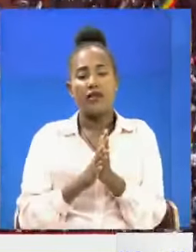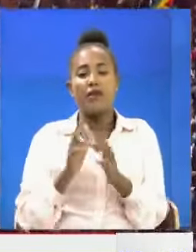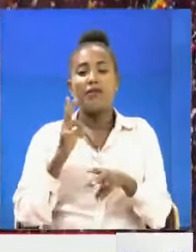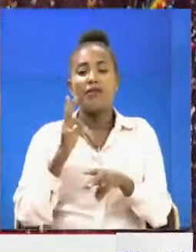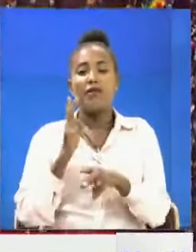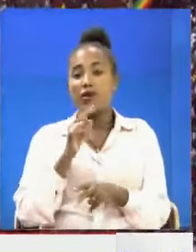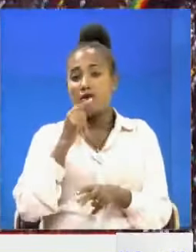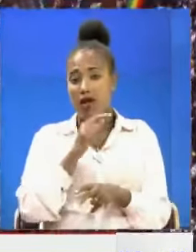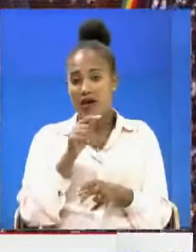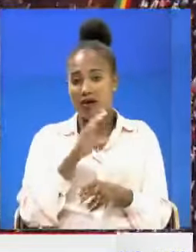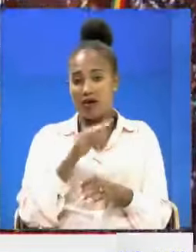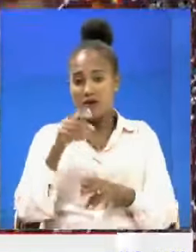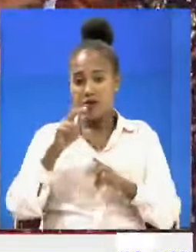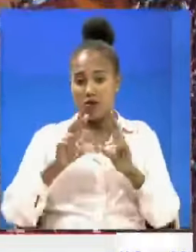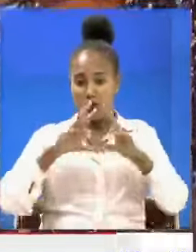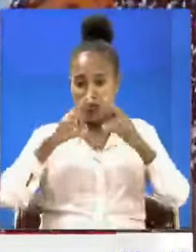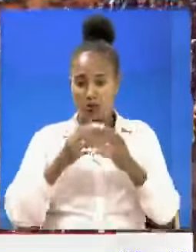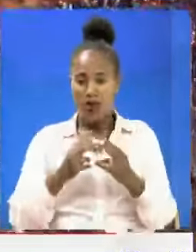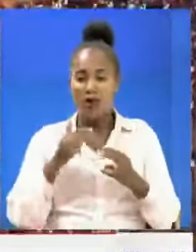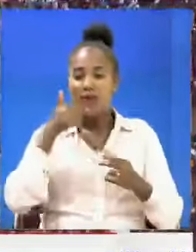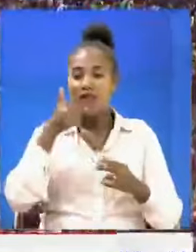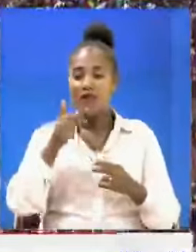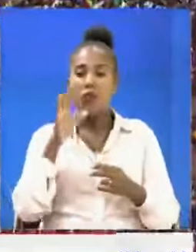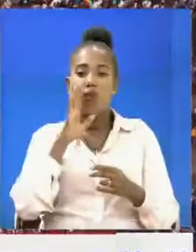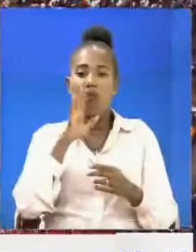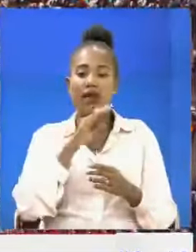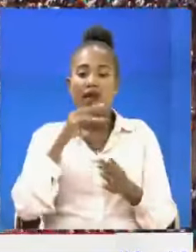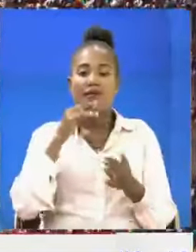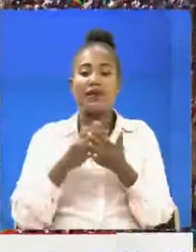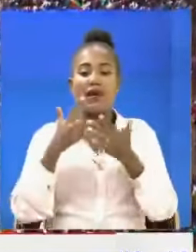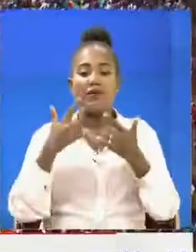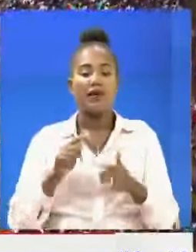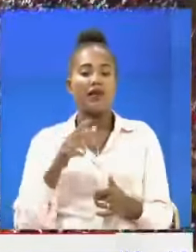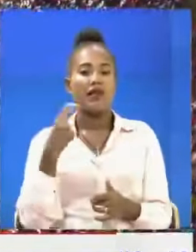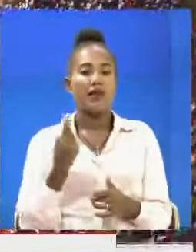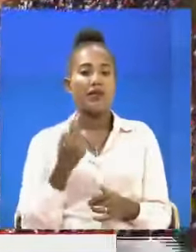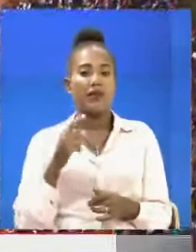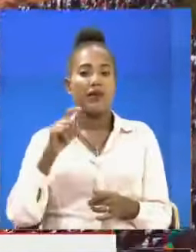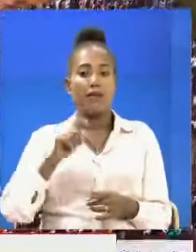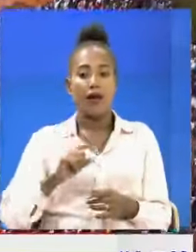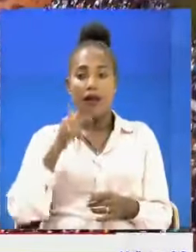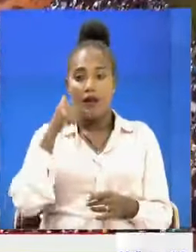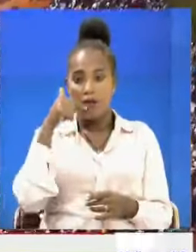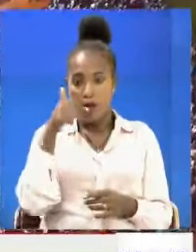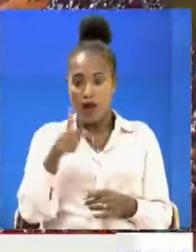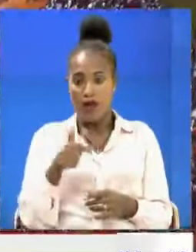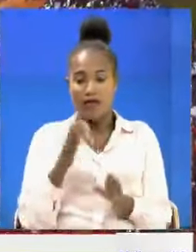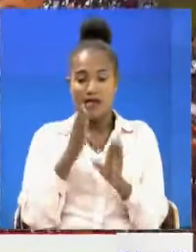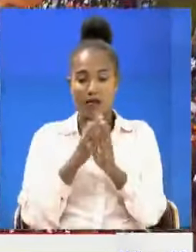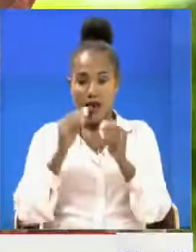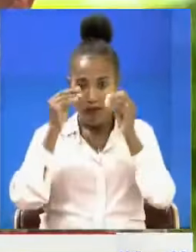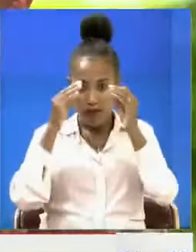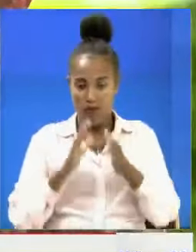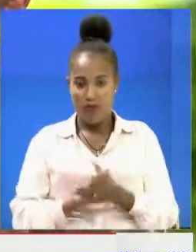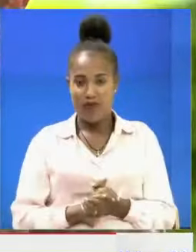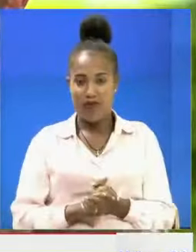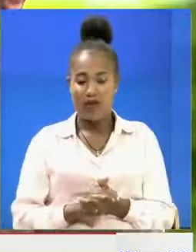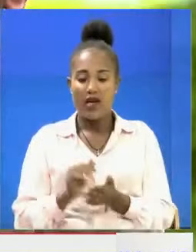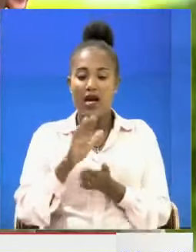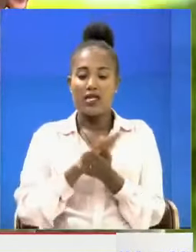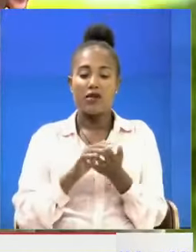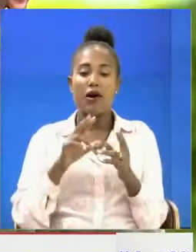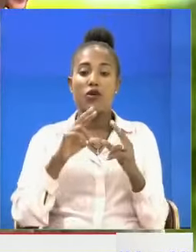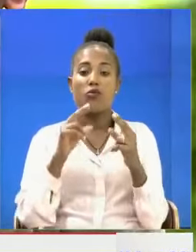የሚጠበቅ ነውና ህብረተሰቡ ቡድኑ የሚነዛውን ወሬ እንደ መልካም እድል ሊጠቀምበት ይገባልም ነው ያሉት የስነ ልቦና መምህሩ። ይህ የአሸባሪ